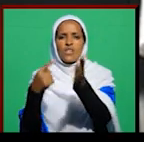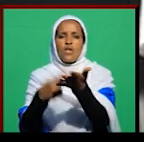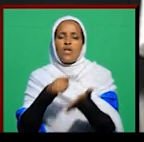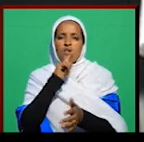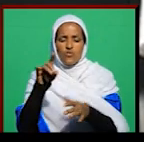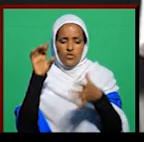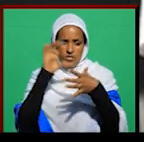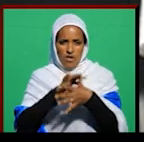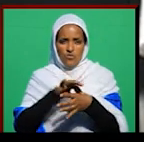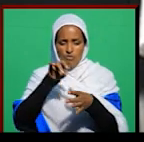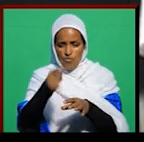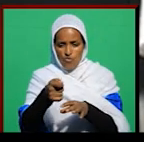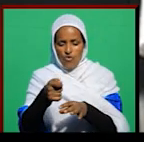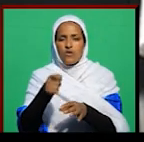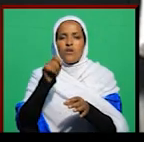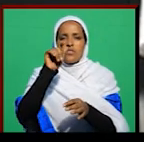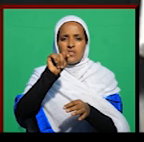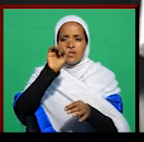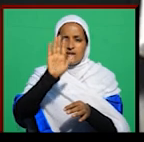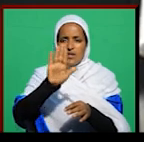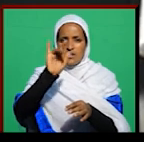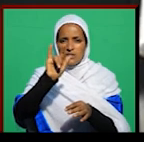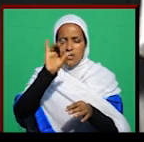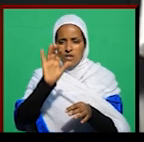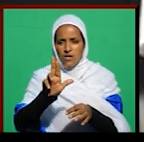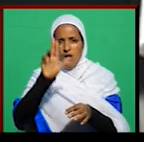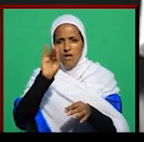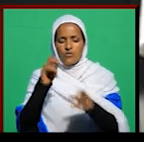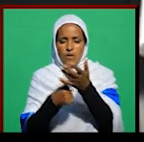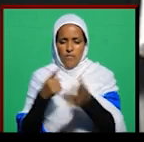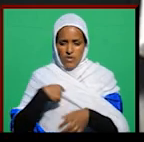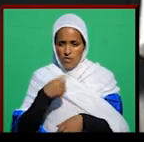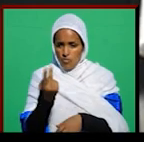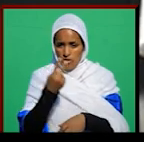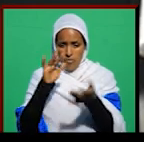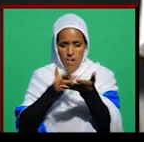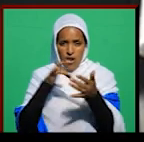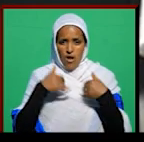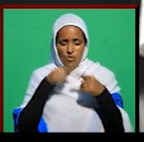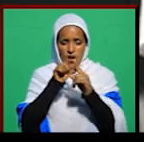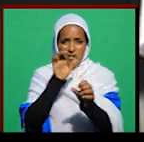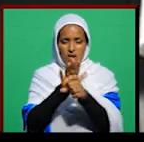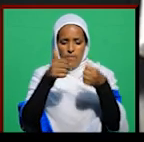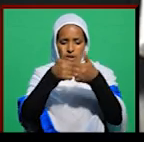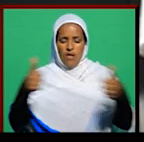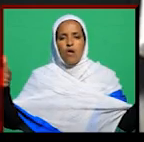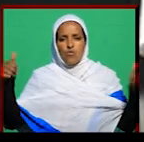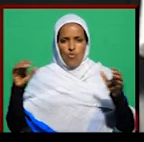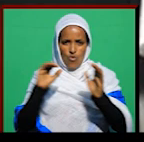ይህ ነው፣ የስጋችሁን ቁልፈት ትገዘራላችሁ፣ ይህ በእኔና በአንተ መካከል ላለው ቃል ኪዳን ምልክት